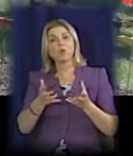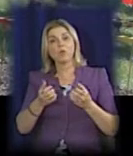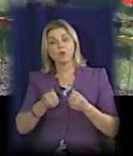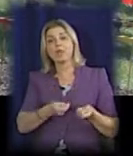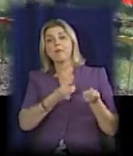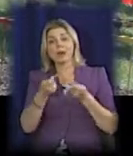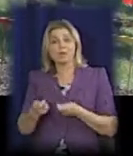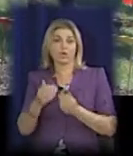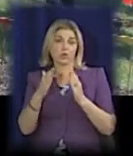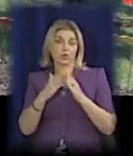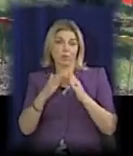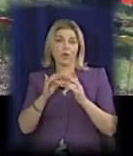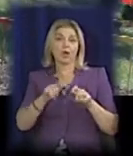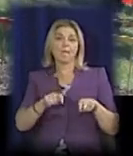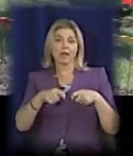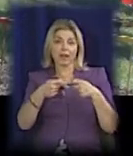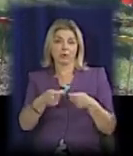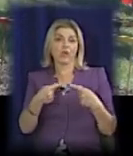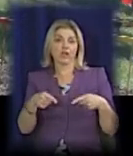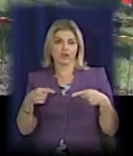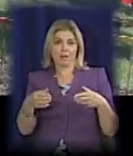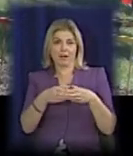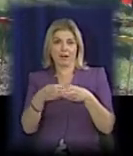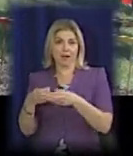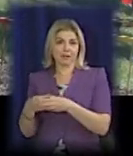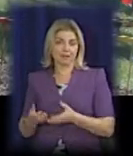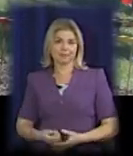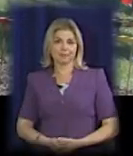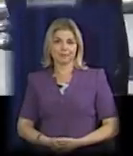себе додому і передають іншим бригадам.